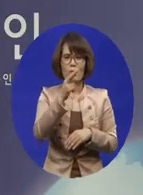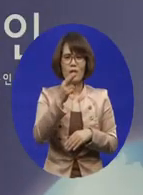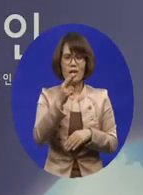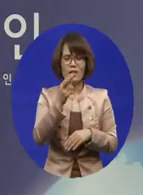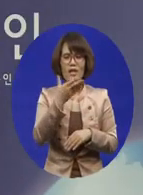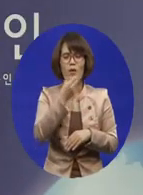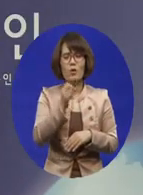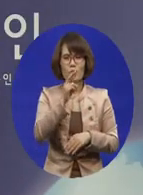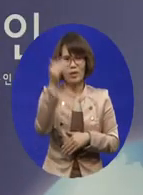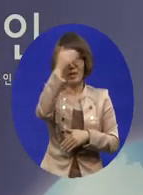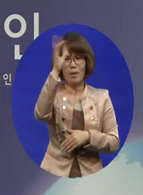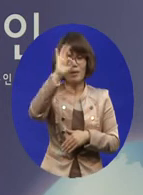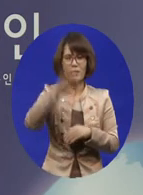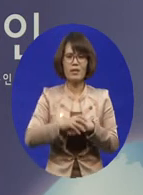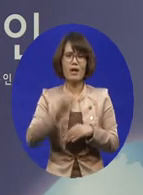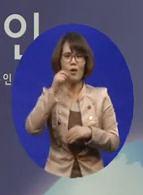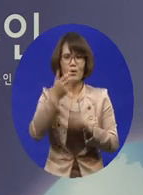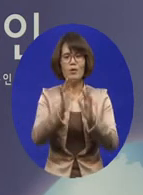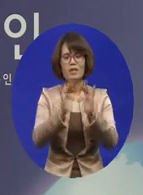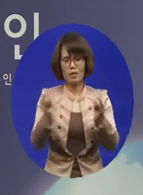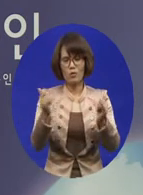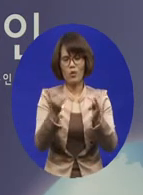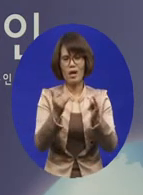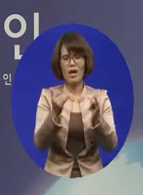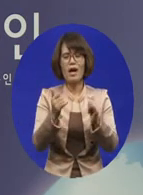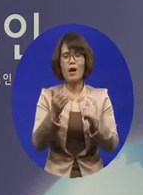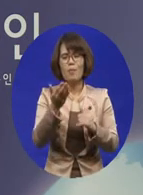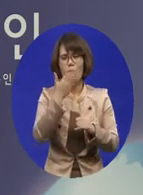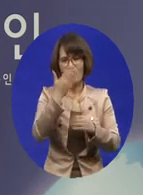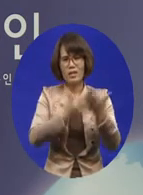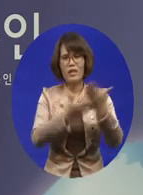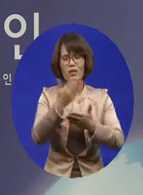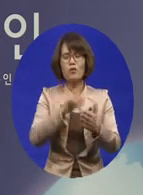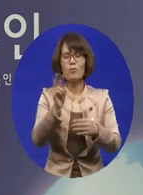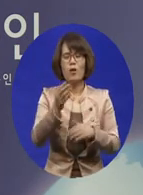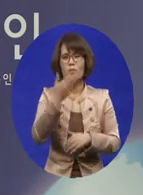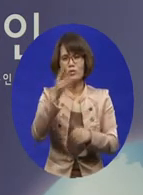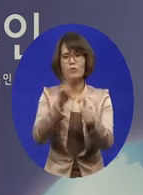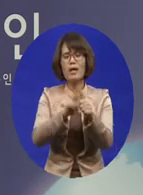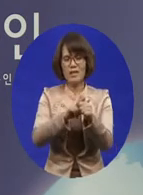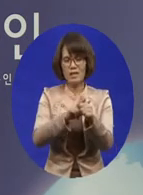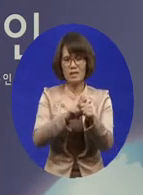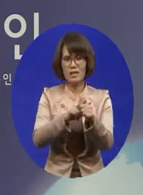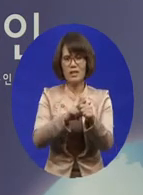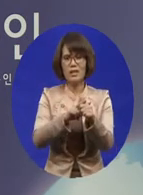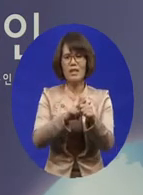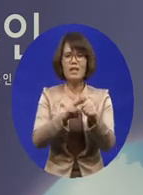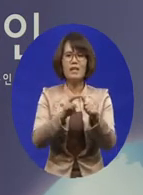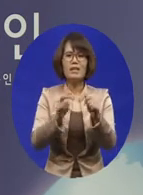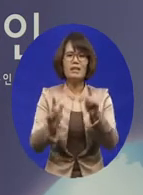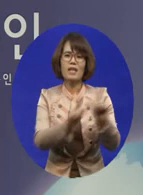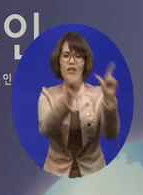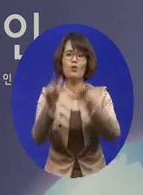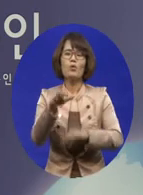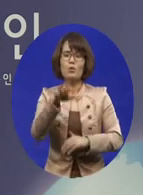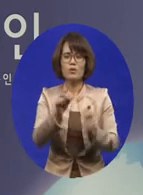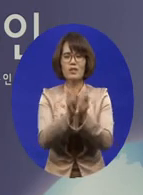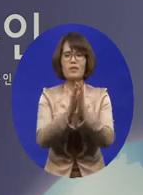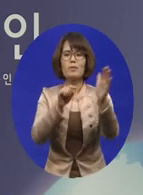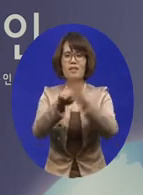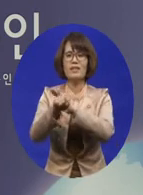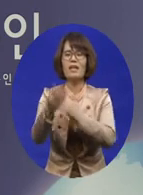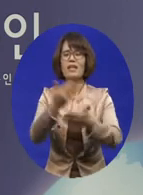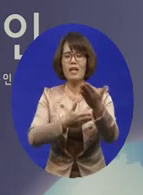행복한 용인 탐방입니다. 어려운 이웃들과 먹을거리를 나누는 푸드마켓이 이웃들이 사는 곳으로 직접 찾아가 나눔을